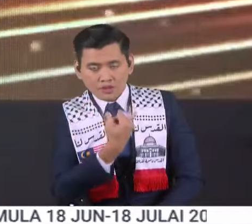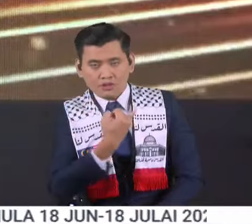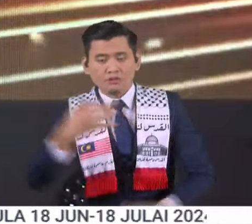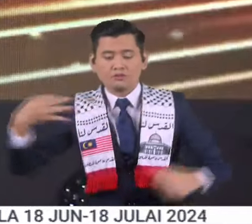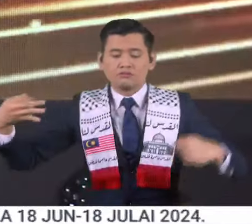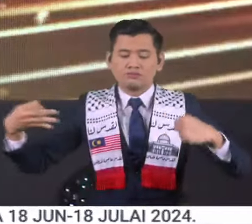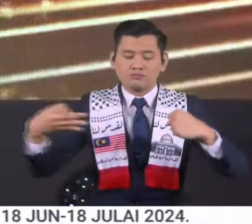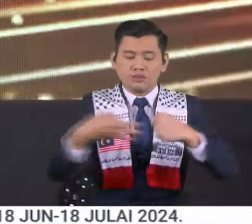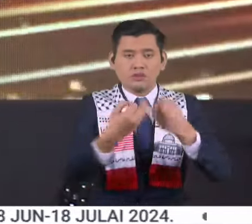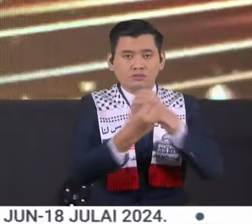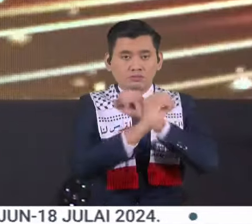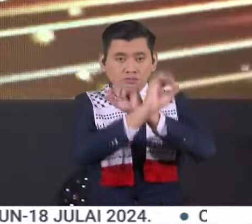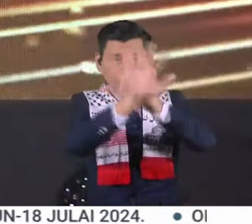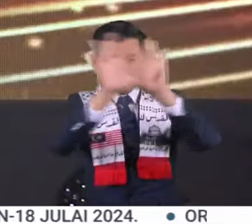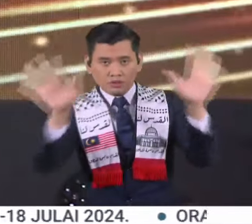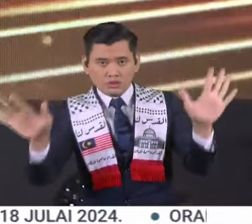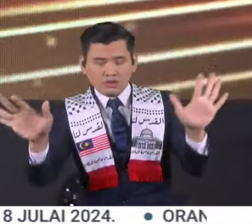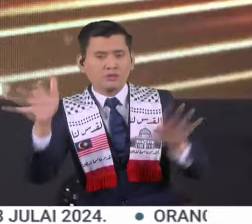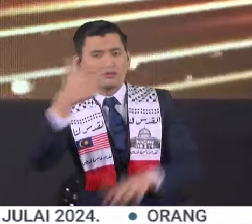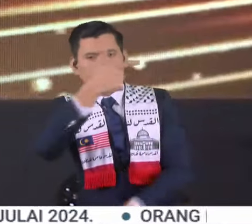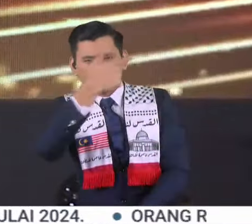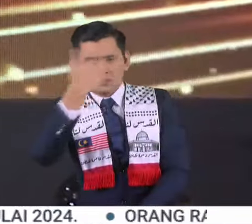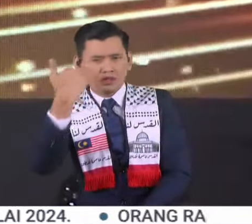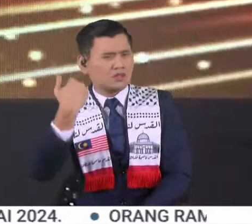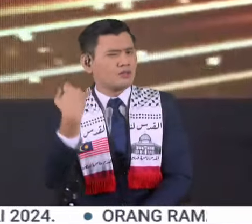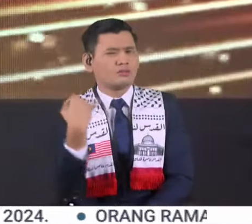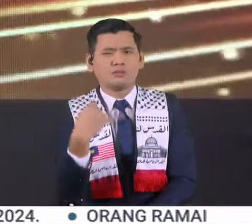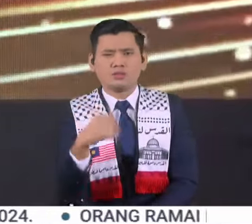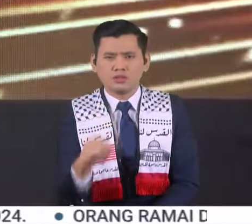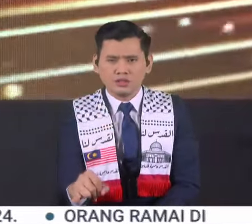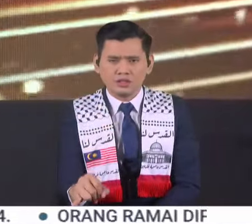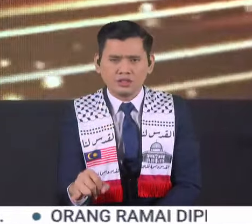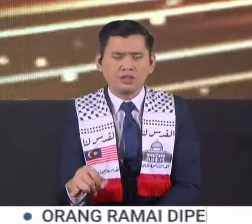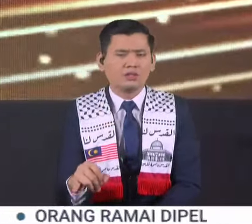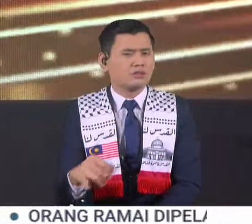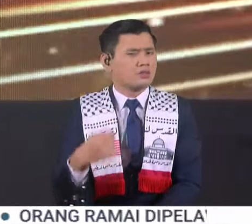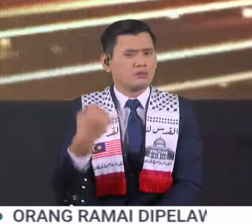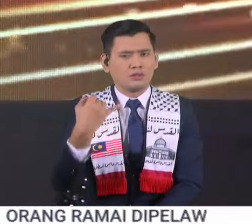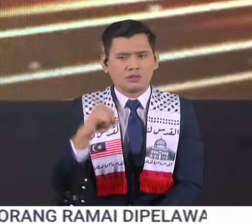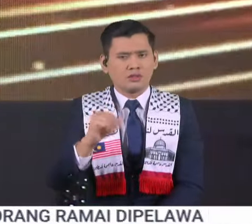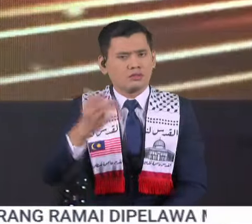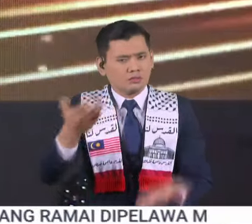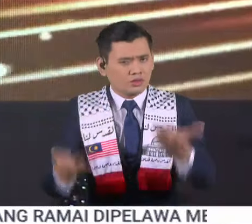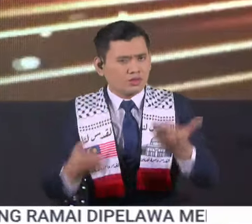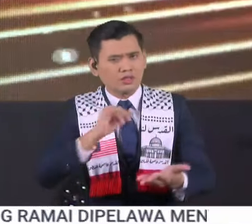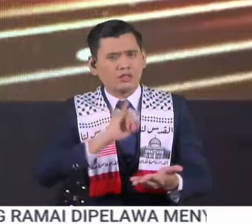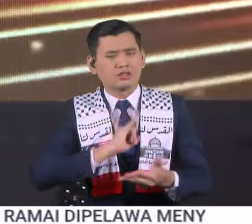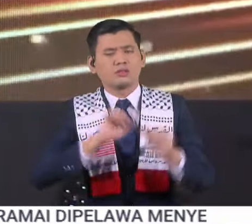Fakta itu di sebaliknya, mana mungkin saudara lakukan ini semua?